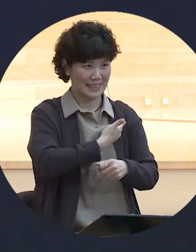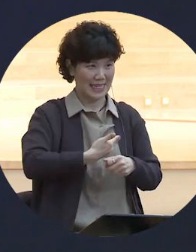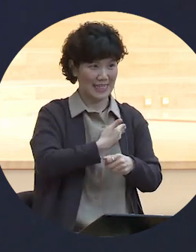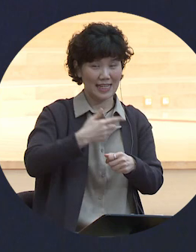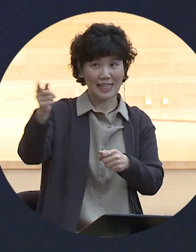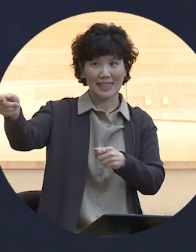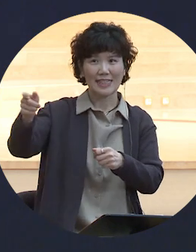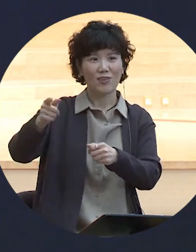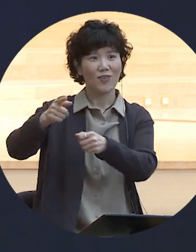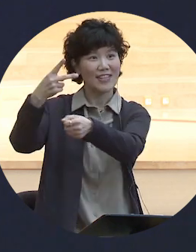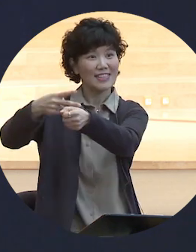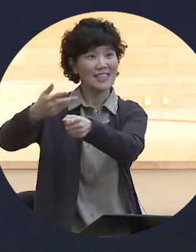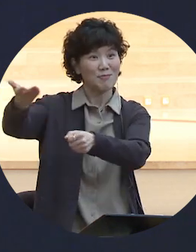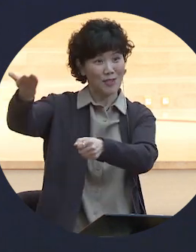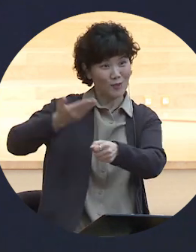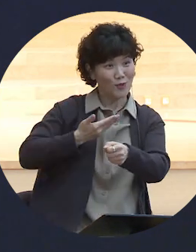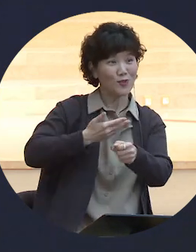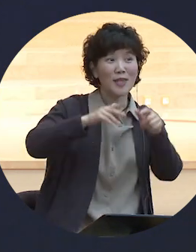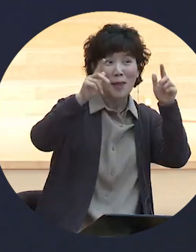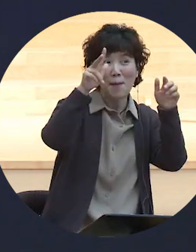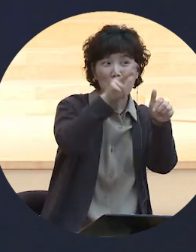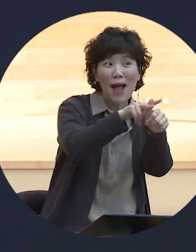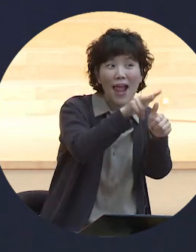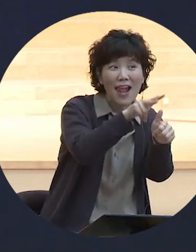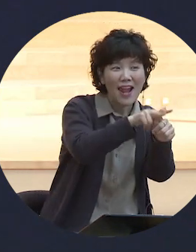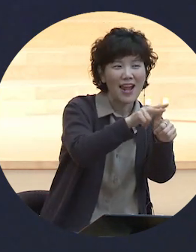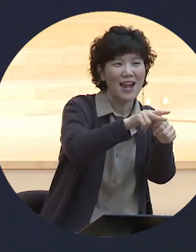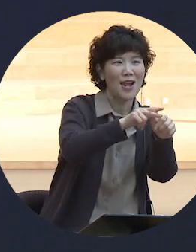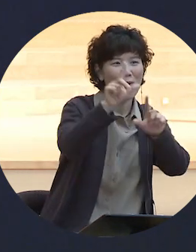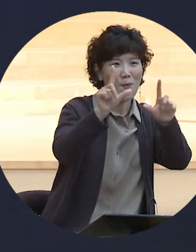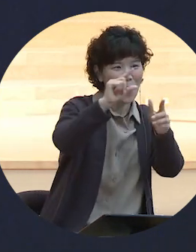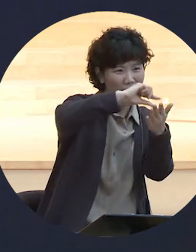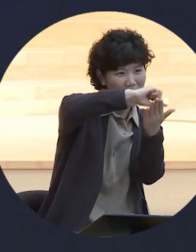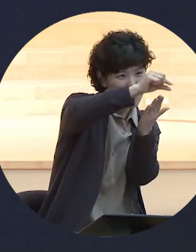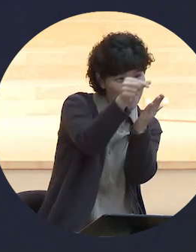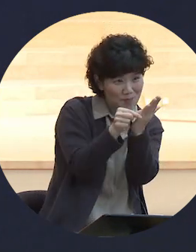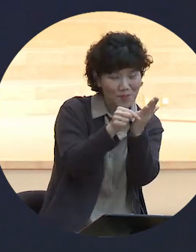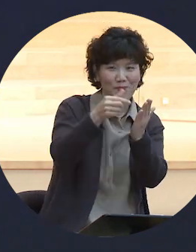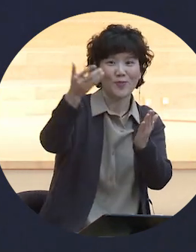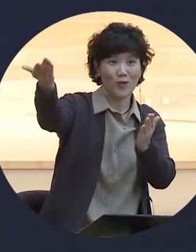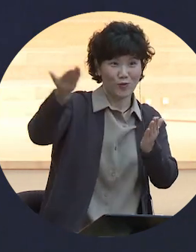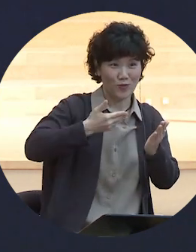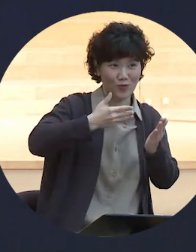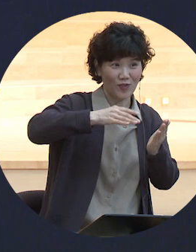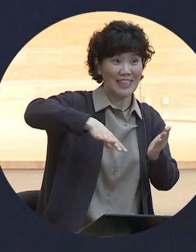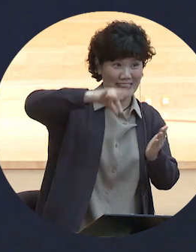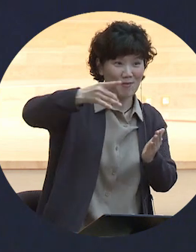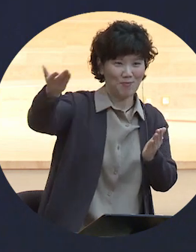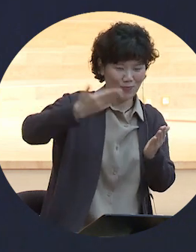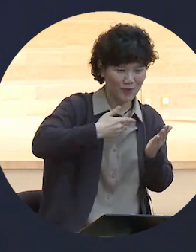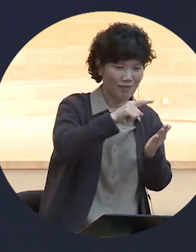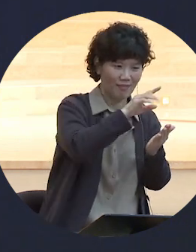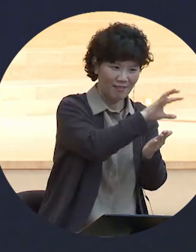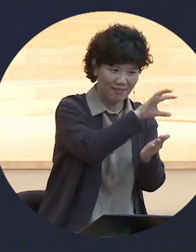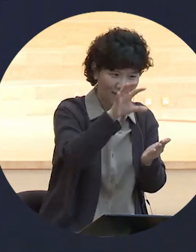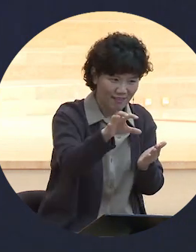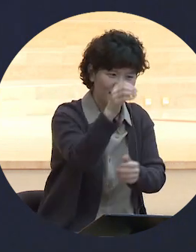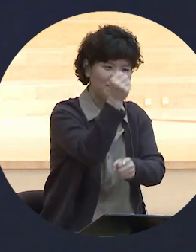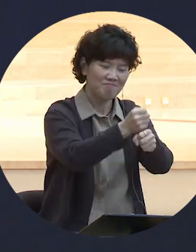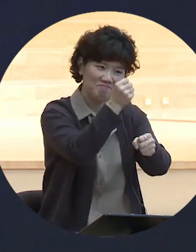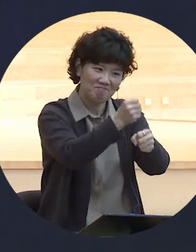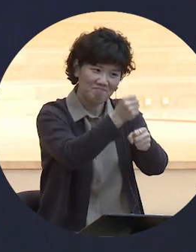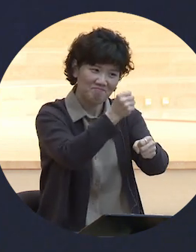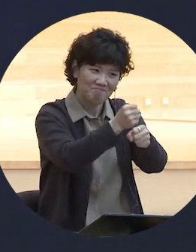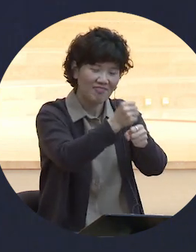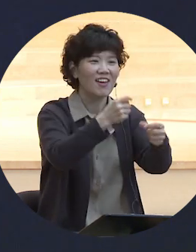준 말굽의 원형을 놓고 첫 번째 말굽을 만들었습니다. 여기까지는 문제가 없어요. 첫 번째